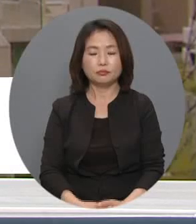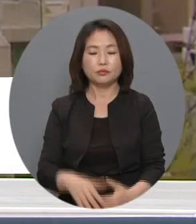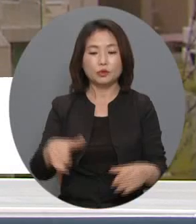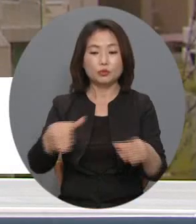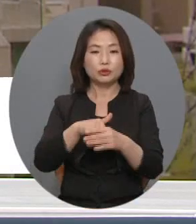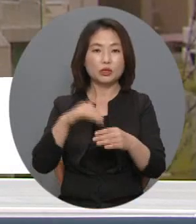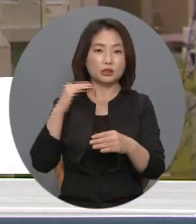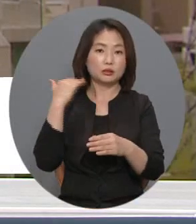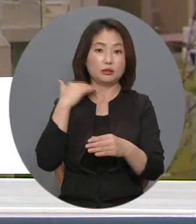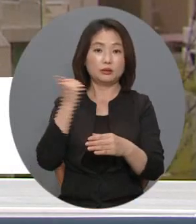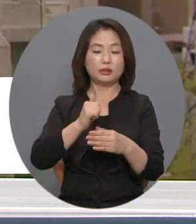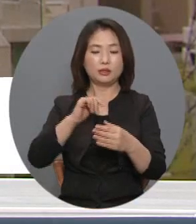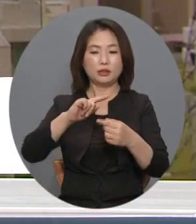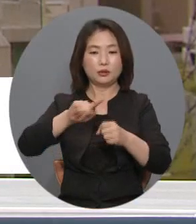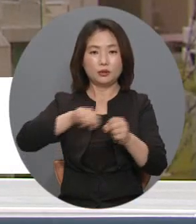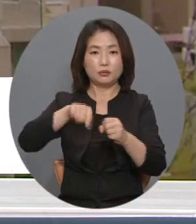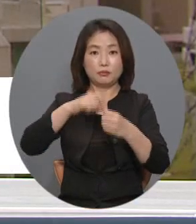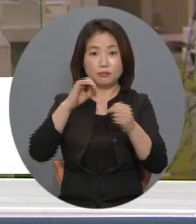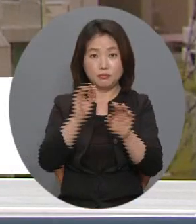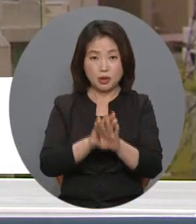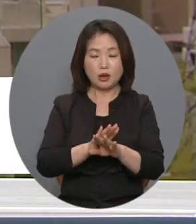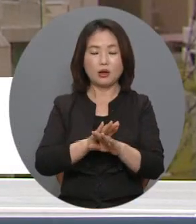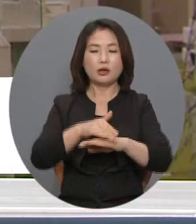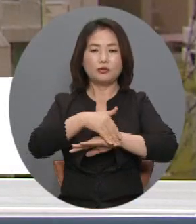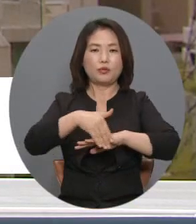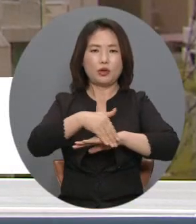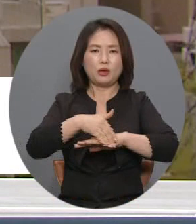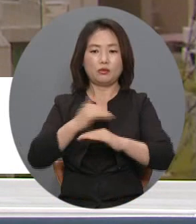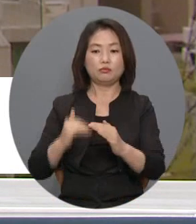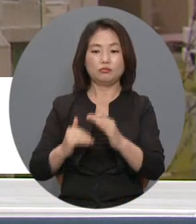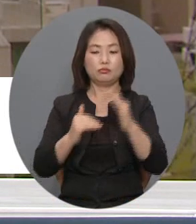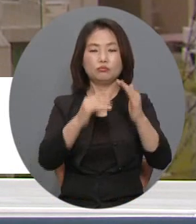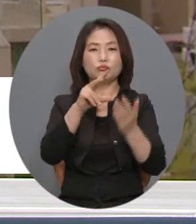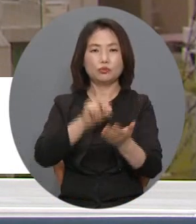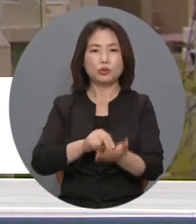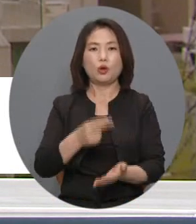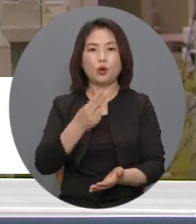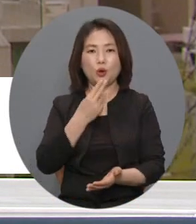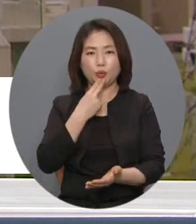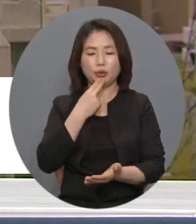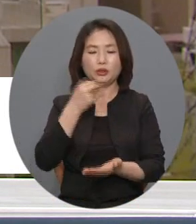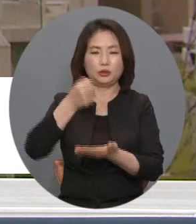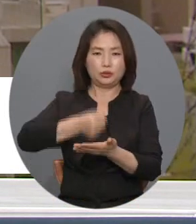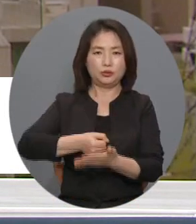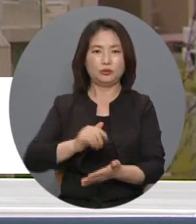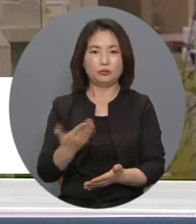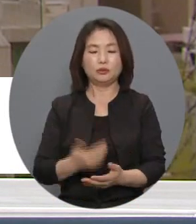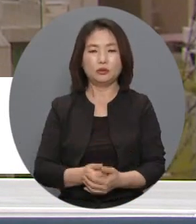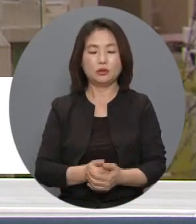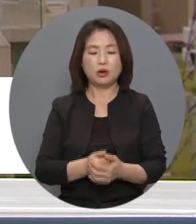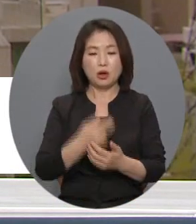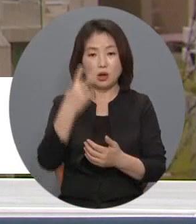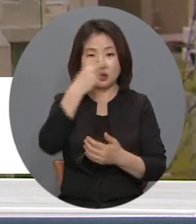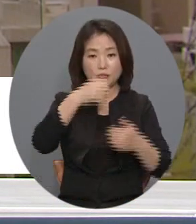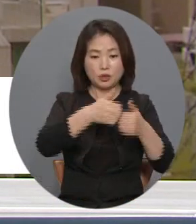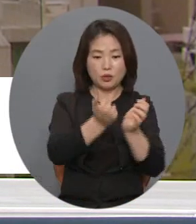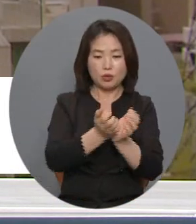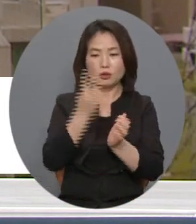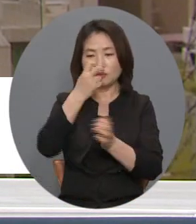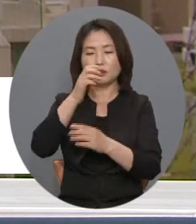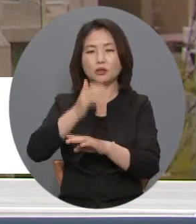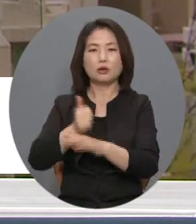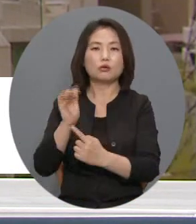문재인 정부의 탈원전 에너지 전환 로드맵이 절차적인 문제가 없다는 결론이 났습니다. 감사원 감사